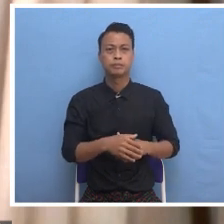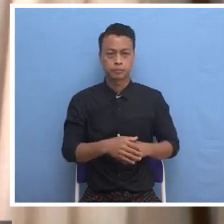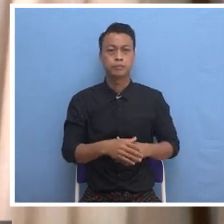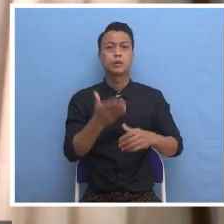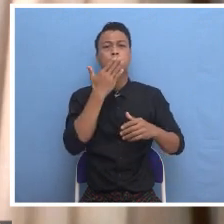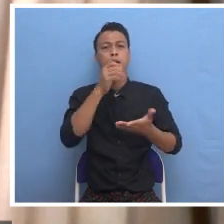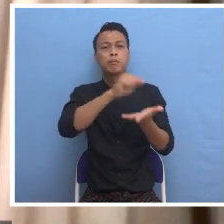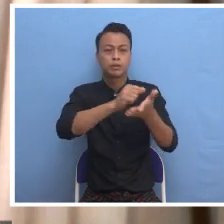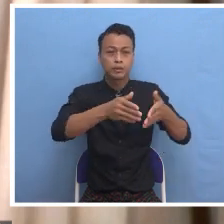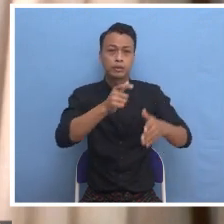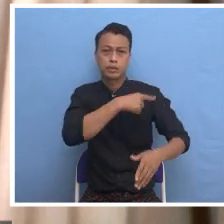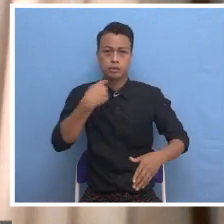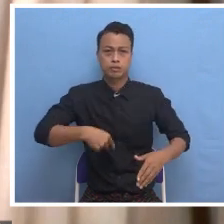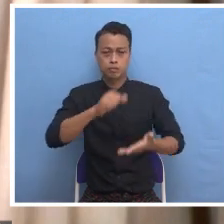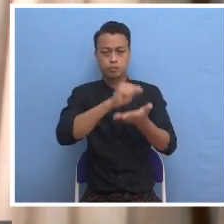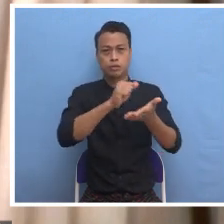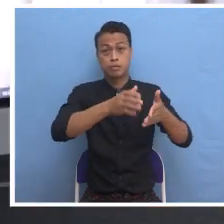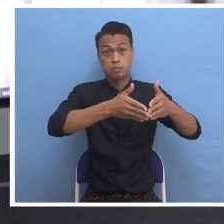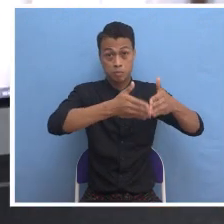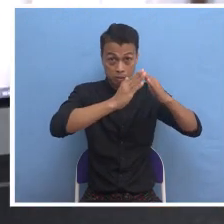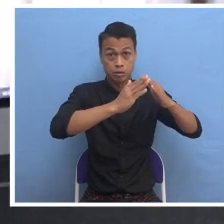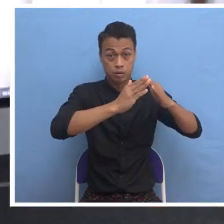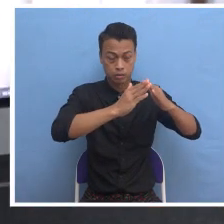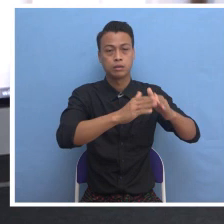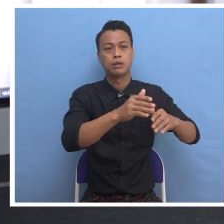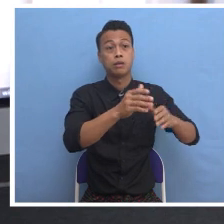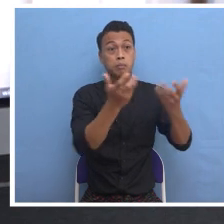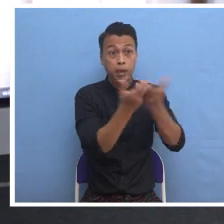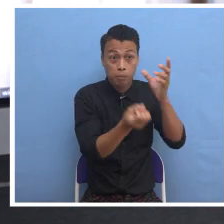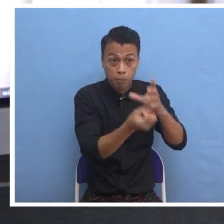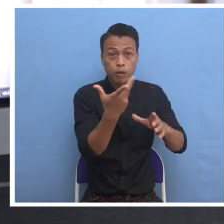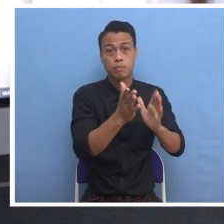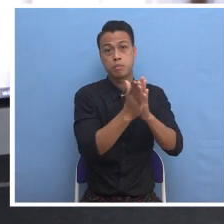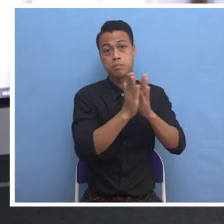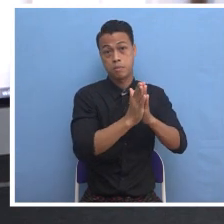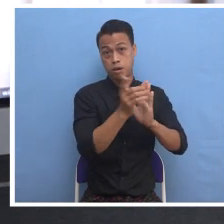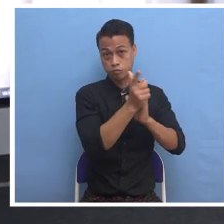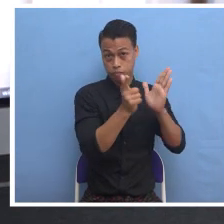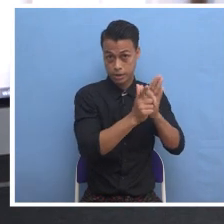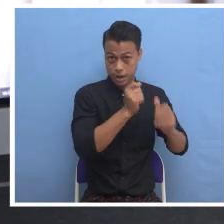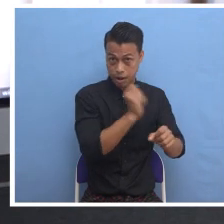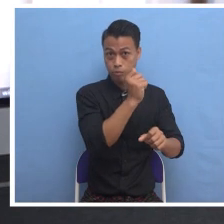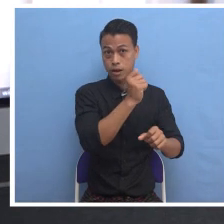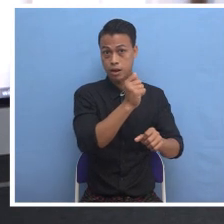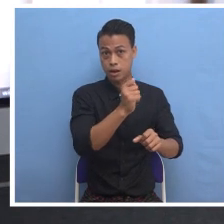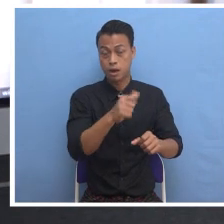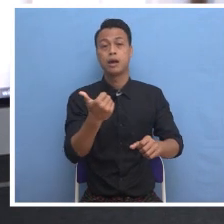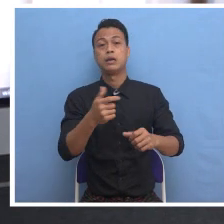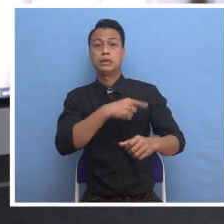တ်ဝန်းကျင်ဆိုင်ရာတွေကိုထိခိုက်မှုကိုဘယ်လိုဖြေရှင်းမလဲဆိုတော့စီမံကိန်းတွေမလုပ်ခင်တည်းကရှိတဲ့ framework တွေဒါနိုင်ငံတကာမှာအများကြီးရှိပါတယ်အဲ့ဒါကိုပဲနမူနာ